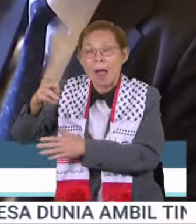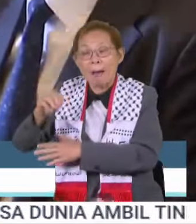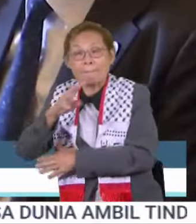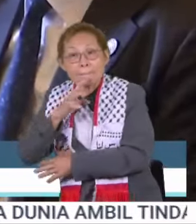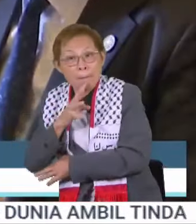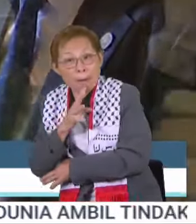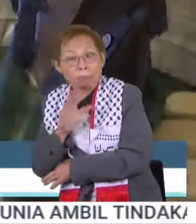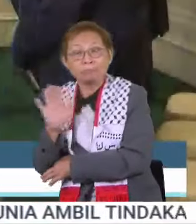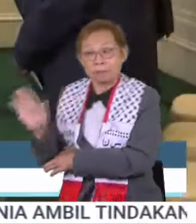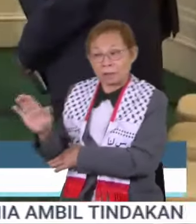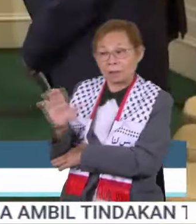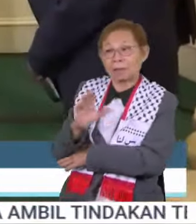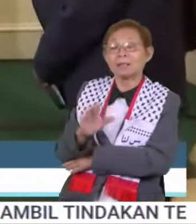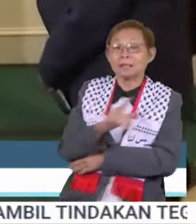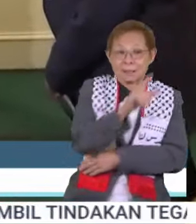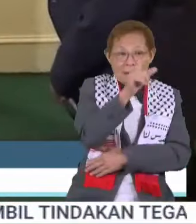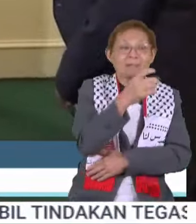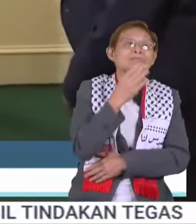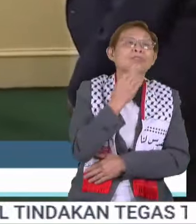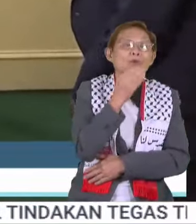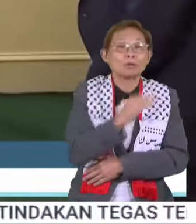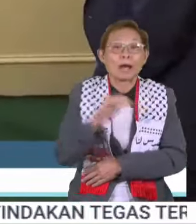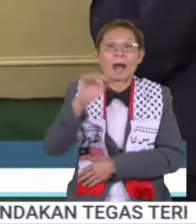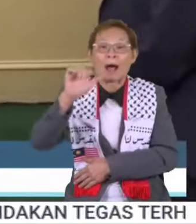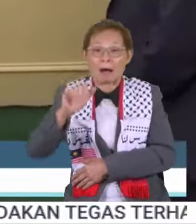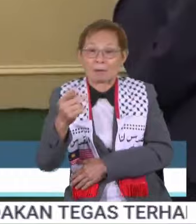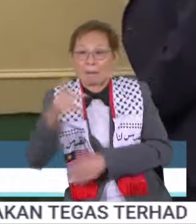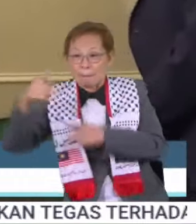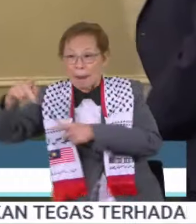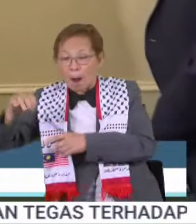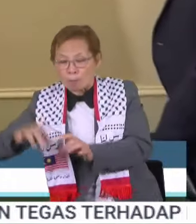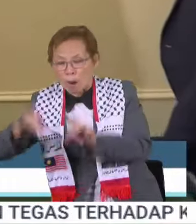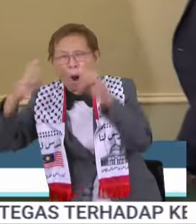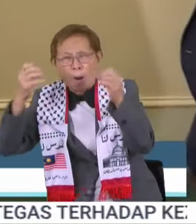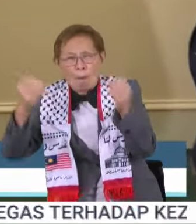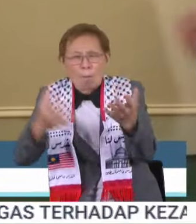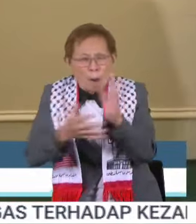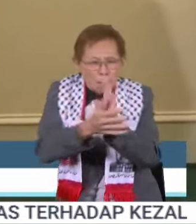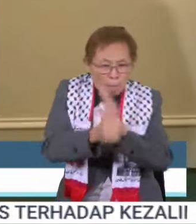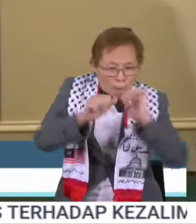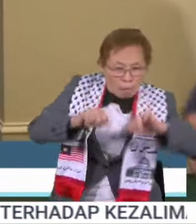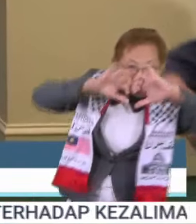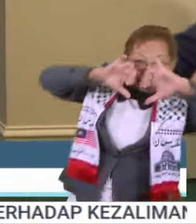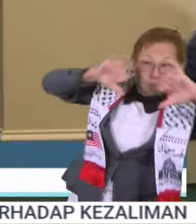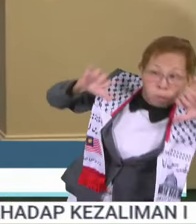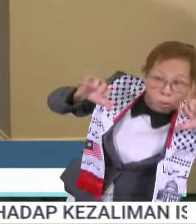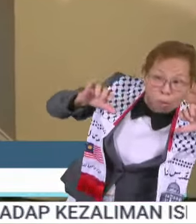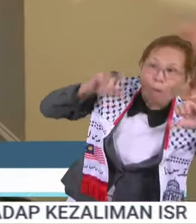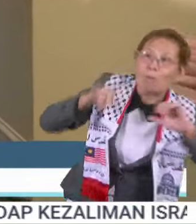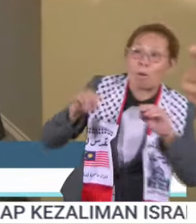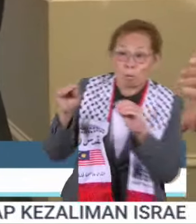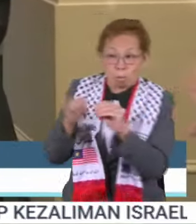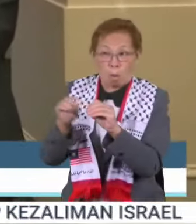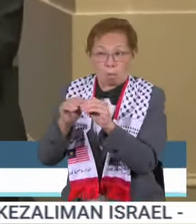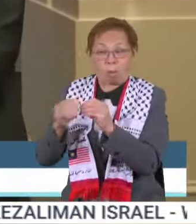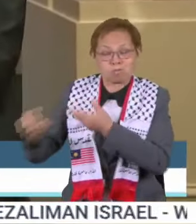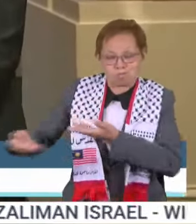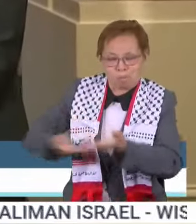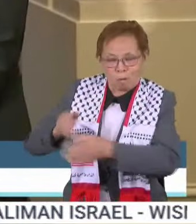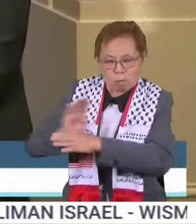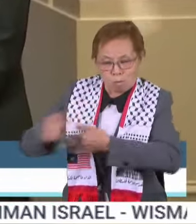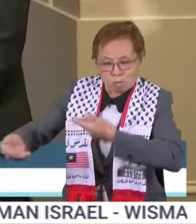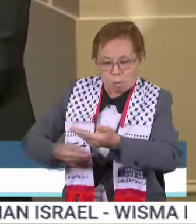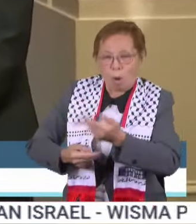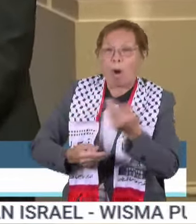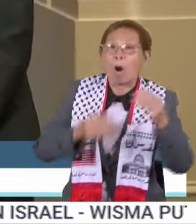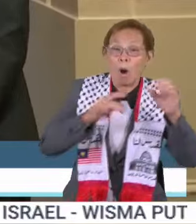berkata beliau dan Albanese bersetuju masih banyak potensi yang boleh diteroka untuk meningkatkan lagi jumlah perdagangan kedua-dua